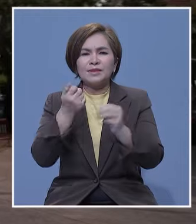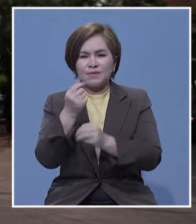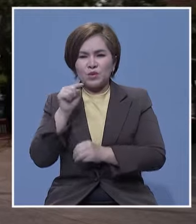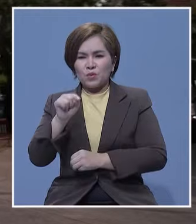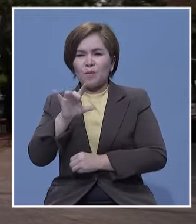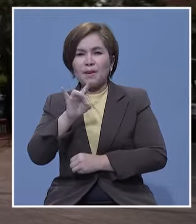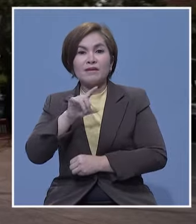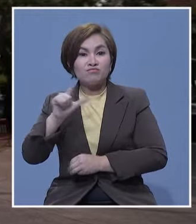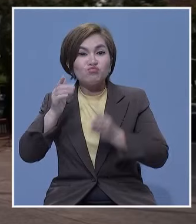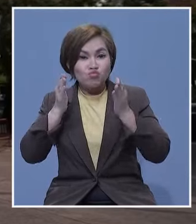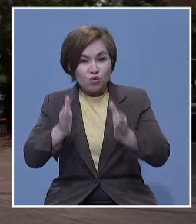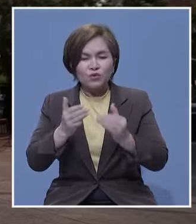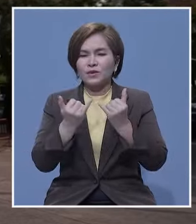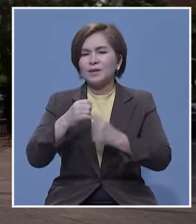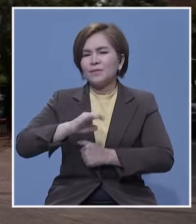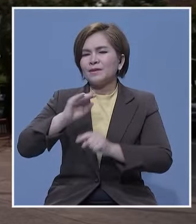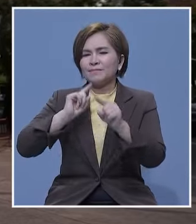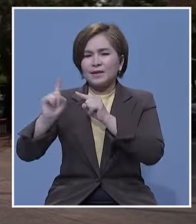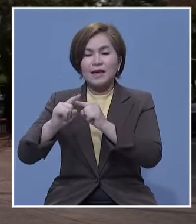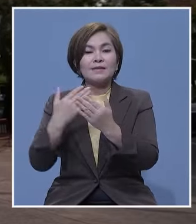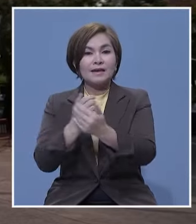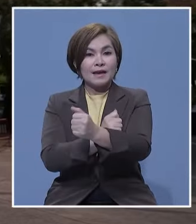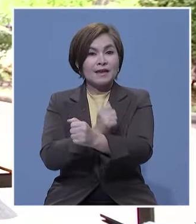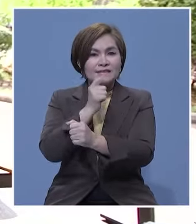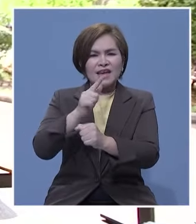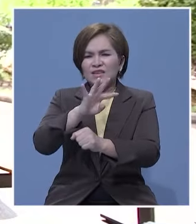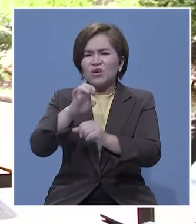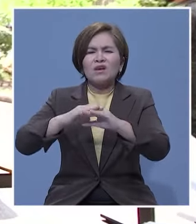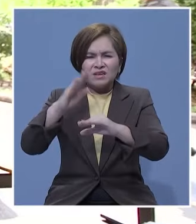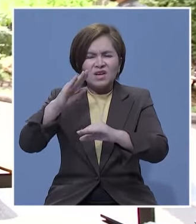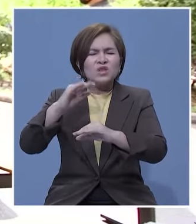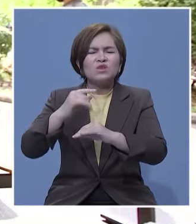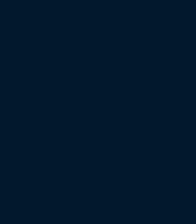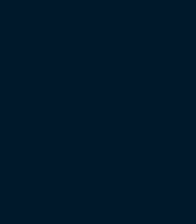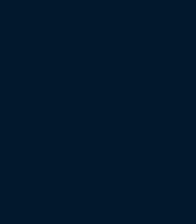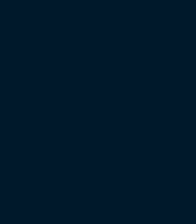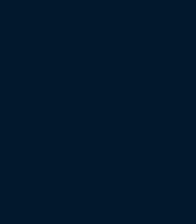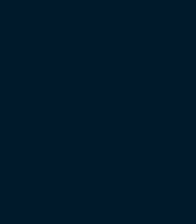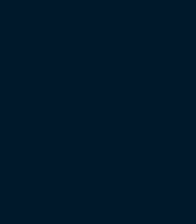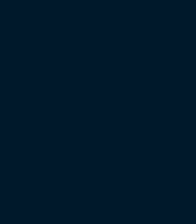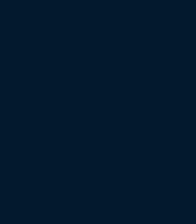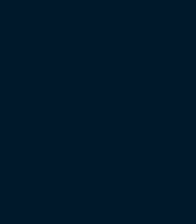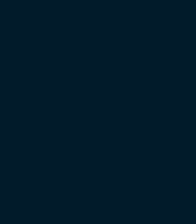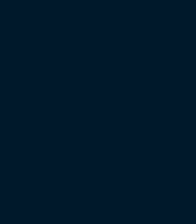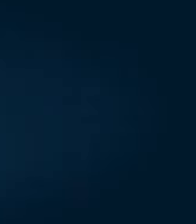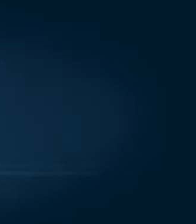บริษัทและโรงงานขนาดใหญ่ส่วนใหญ่จะจ่ายค่าแรงเกิน 400บาทต่อวันอยู่แล้วก็ตาม่ะนะครับ